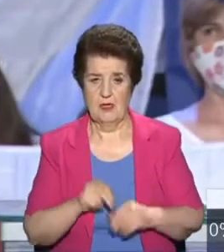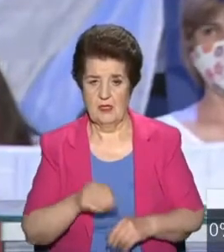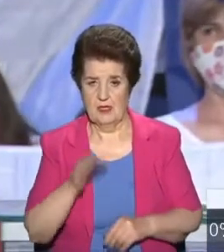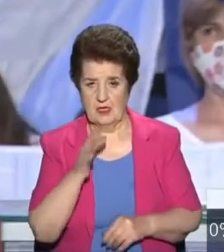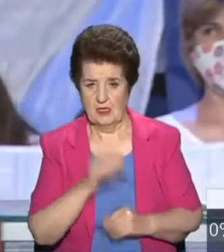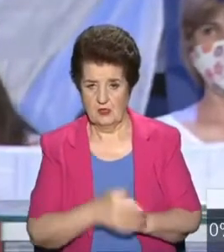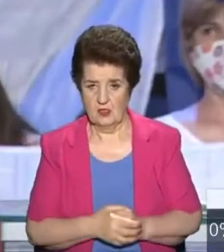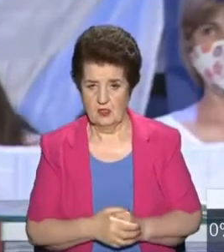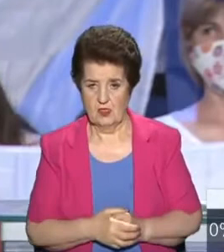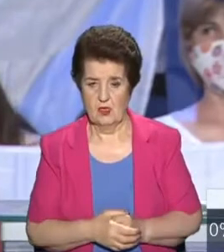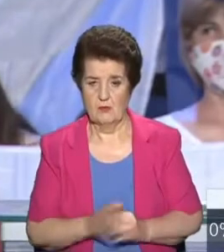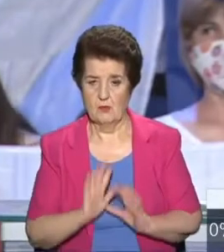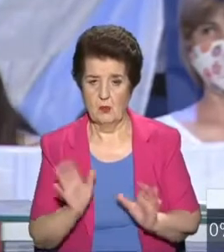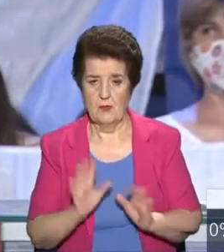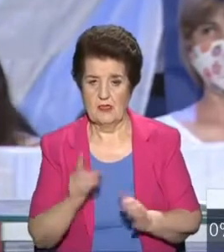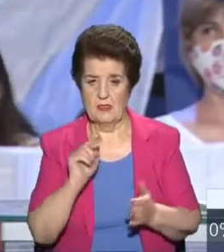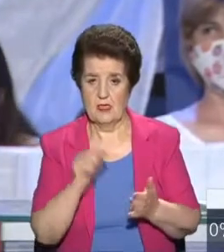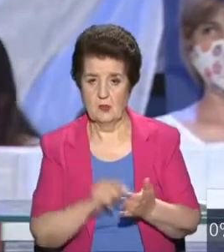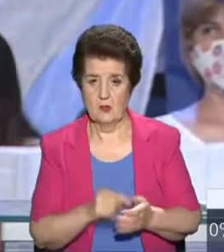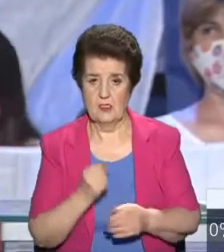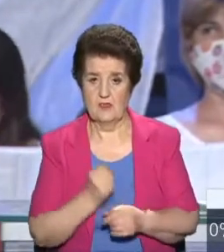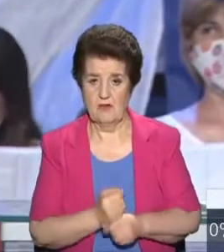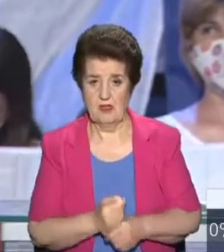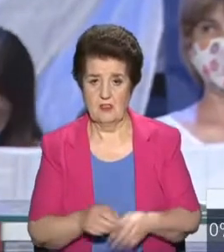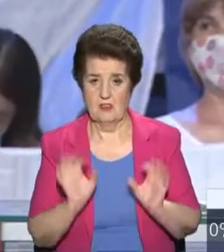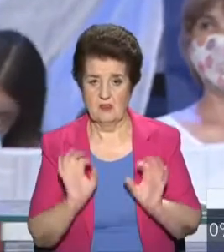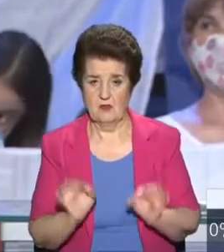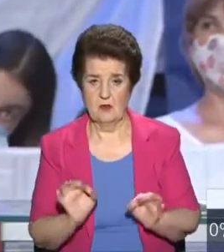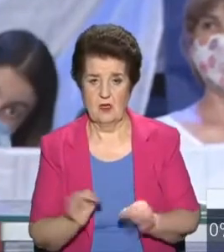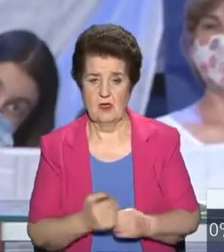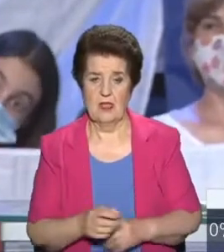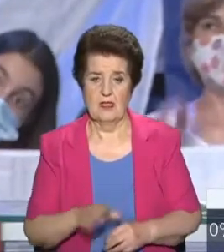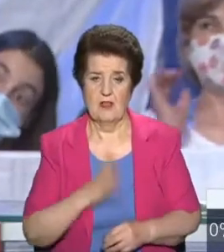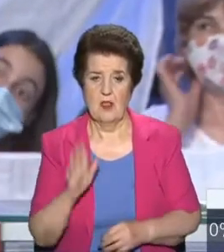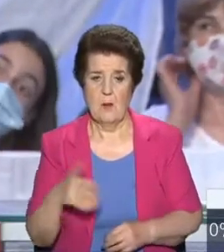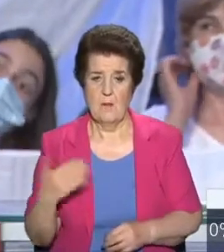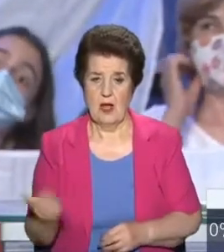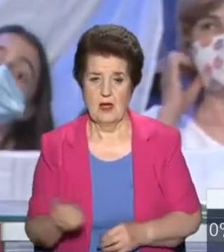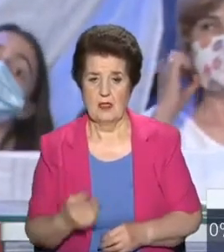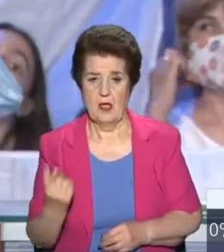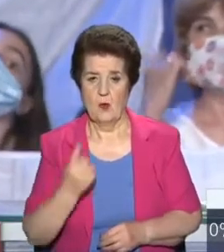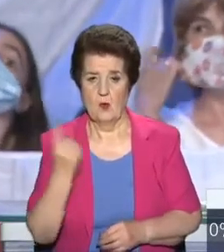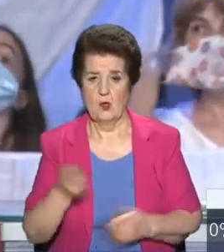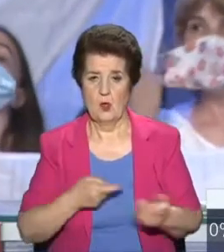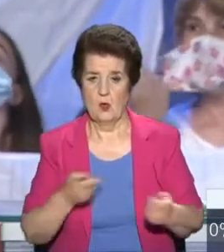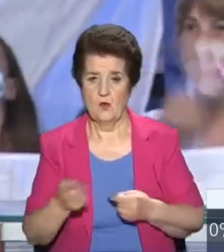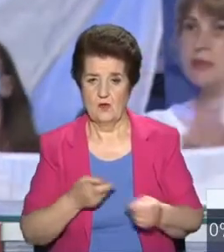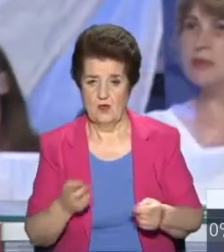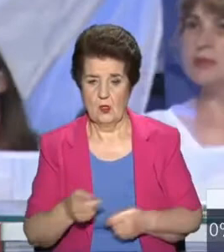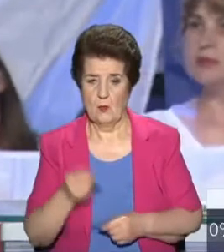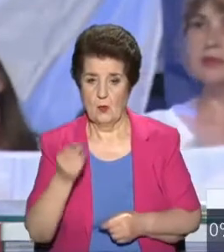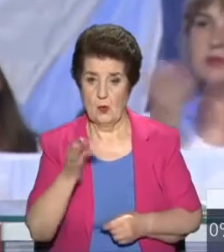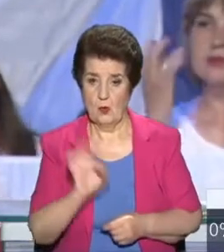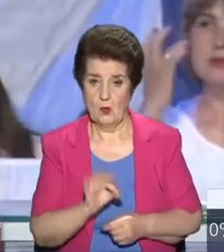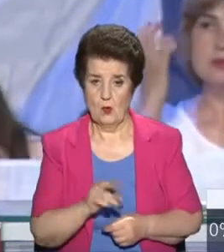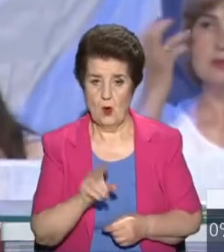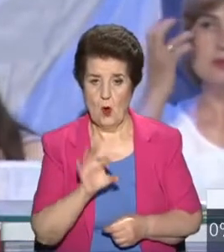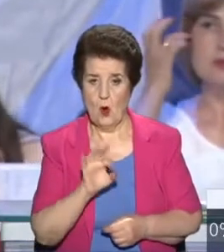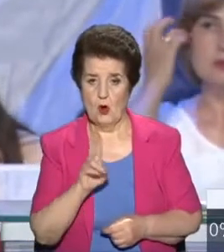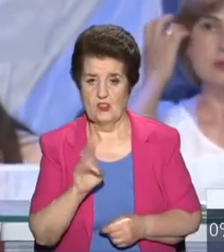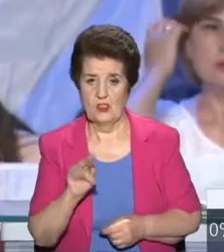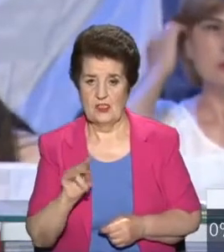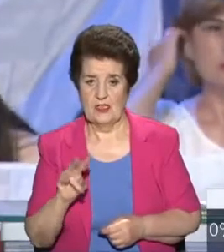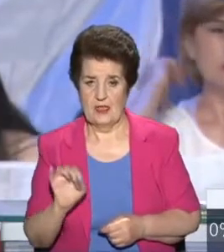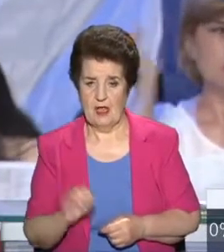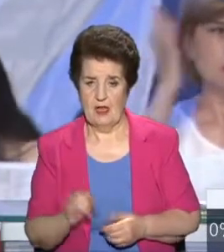ne propunem nu doar să ajungem și să facem figurație conduci să fim parte a unei guvernări practici dentale În primul rând să